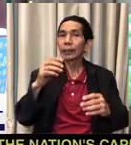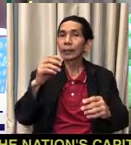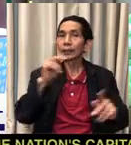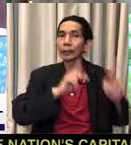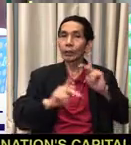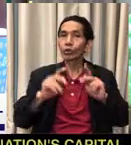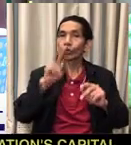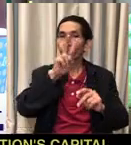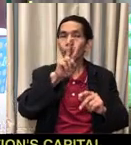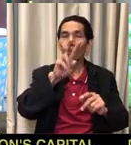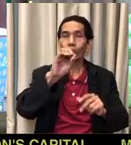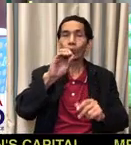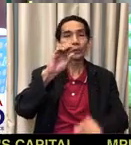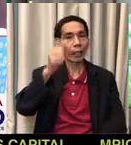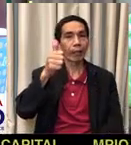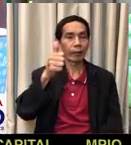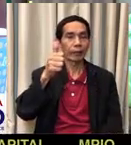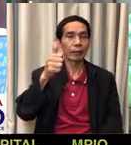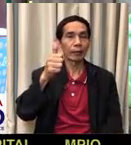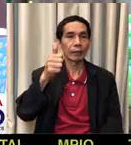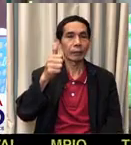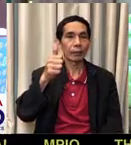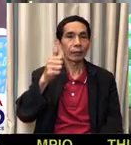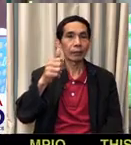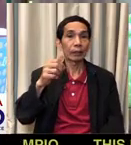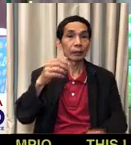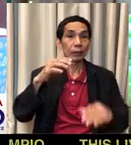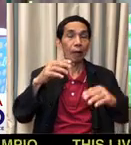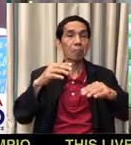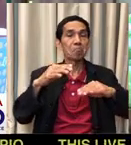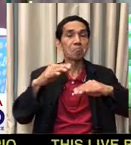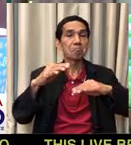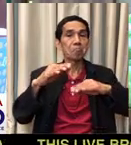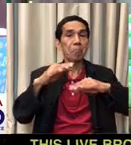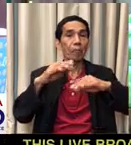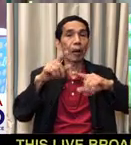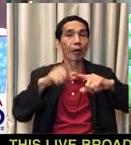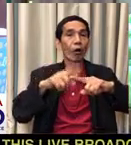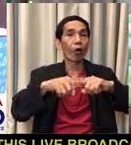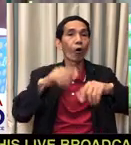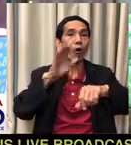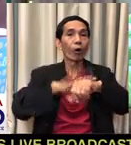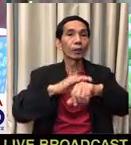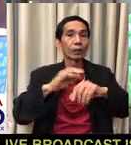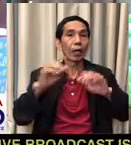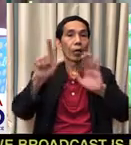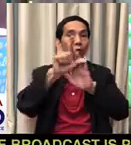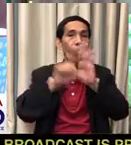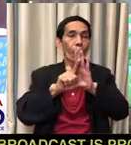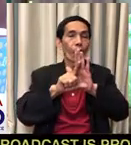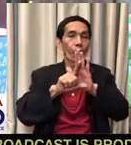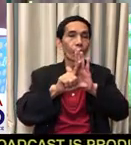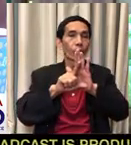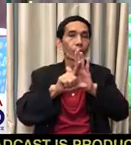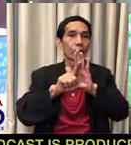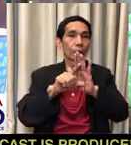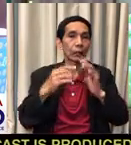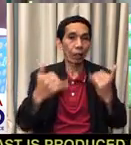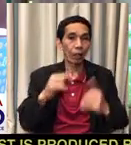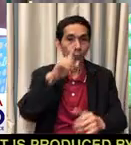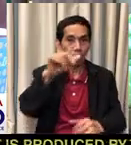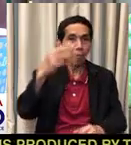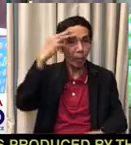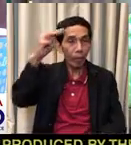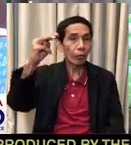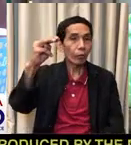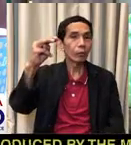of 2010. O, yun ang mga basihan ng batas. O, okay, tanungin natin,